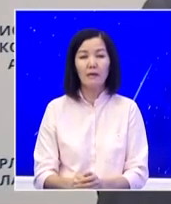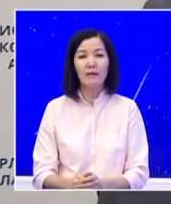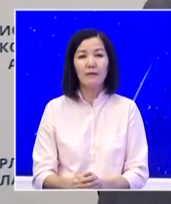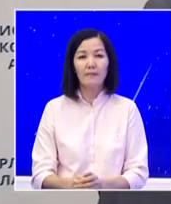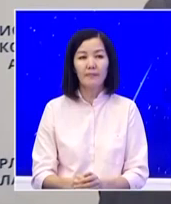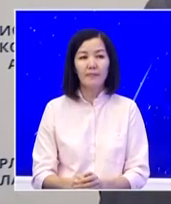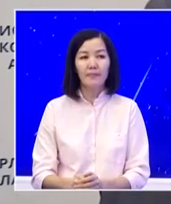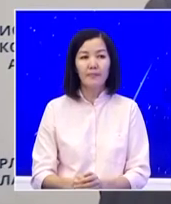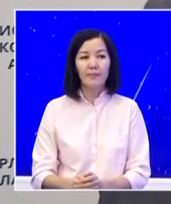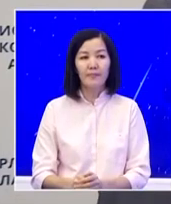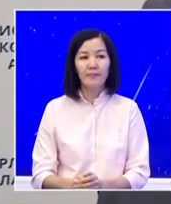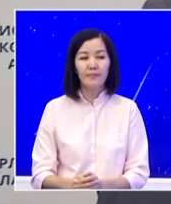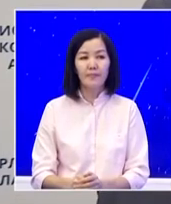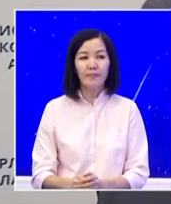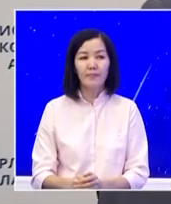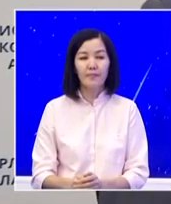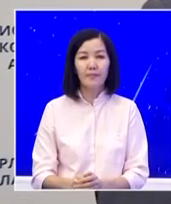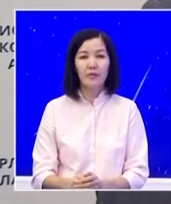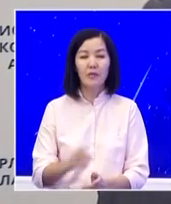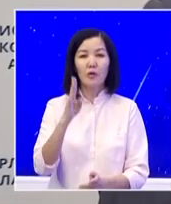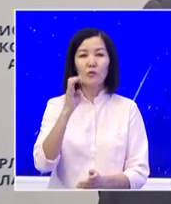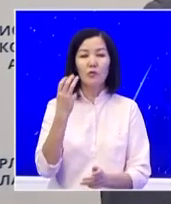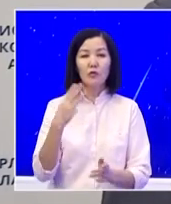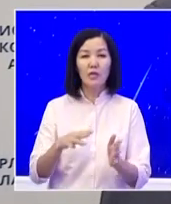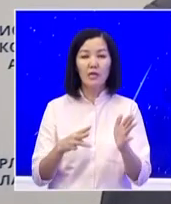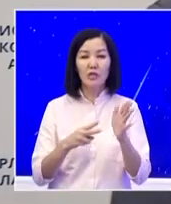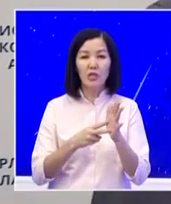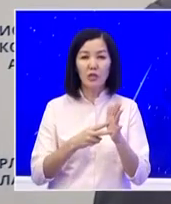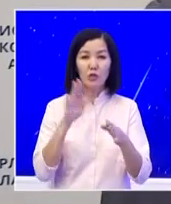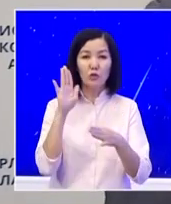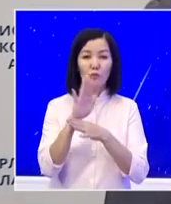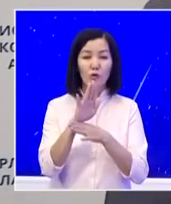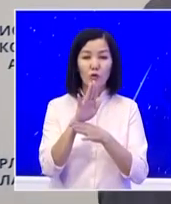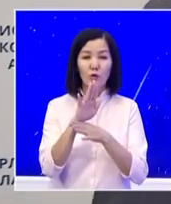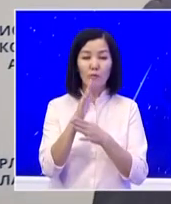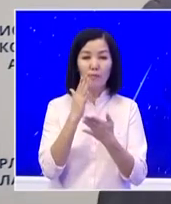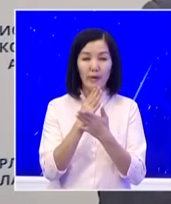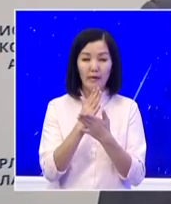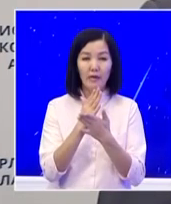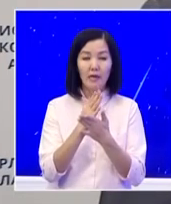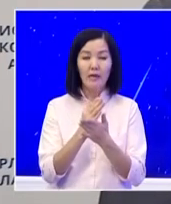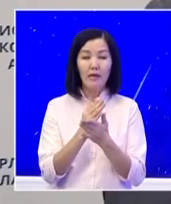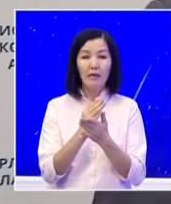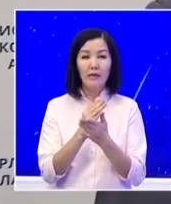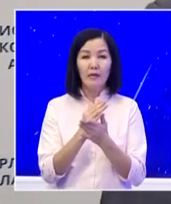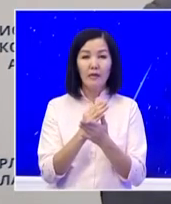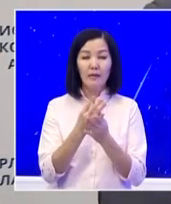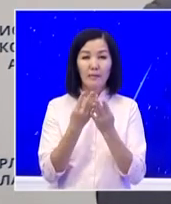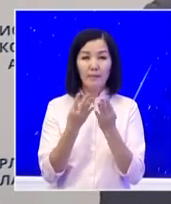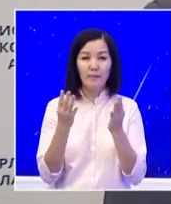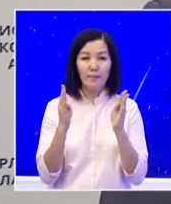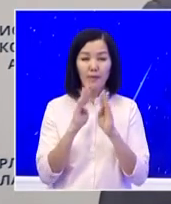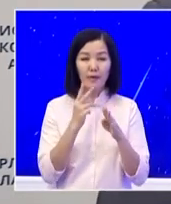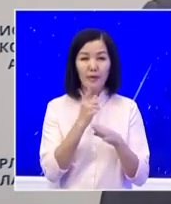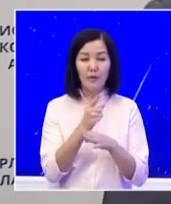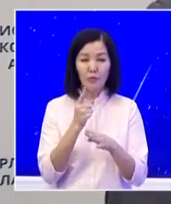тартпақ. Орталық аппараттан 347-ші бұйрық алынды. Бұл бұйрық бойынша мына мораторий кезінде